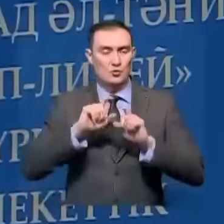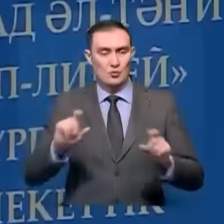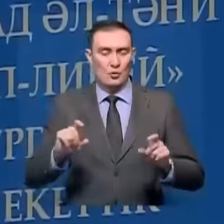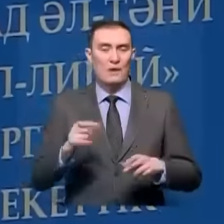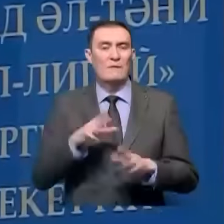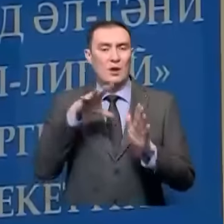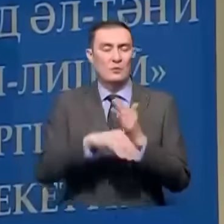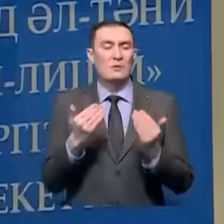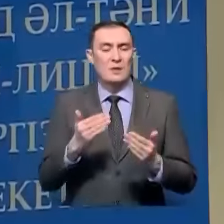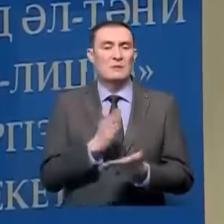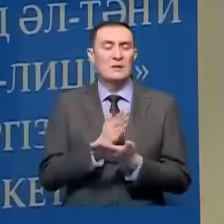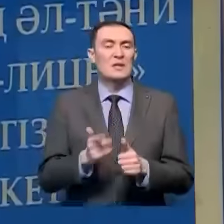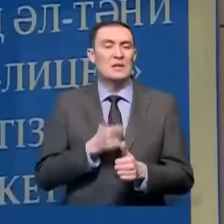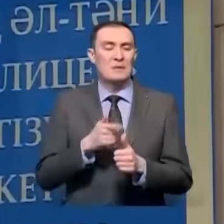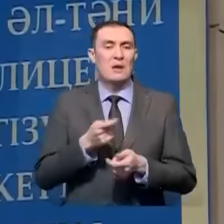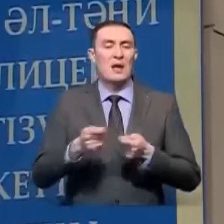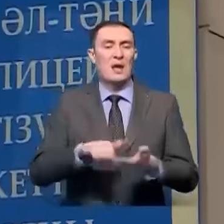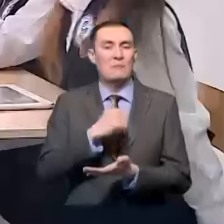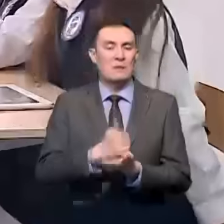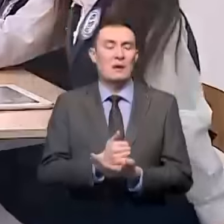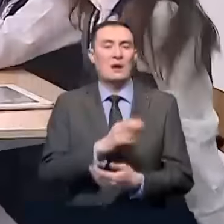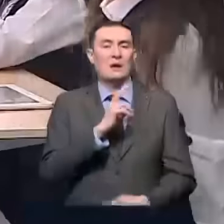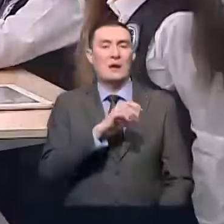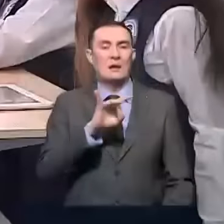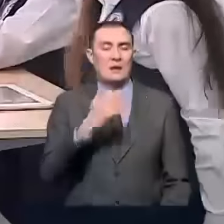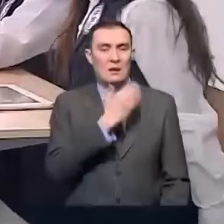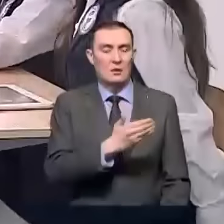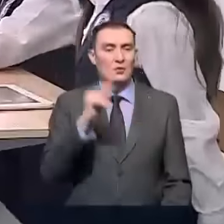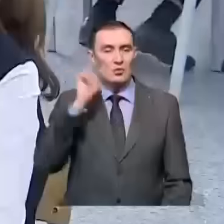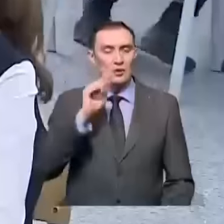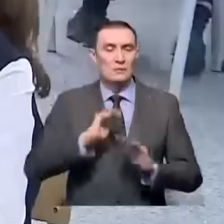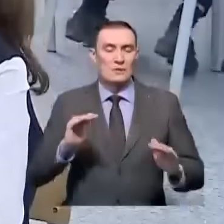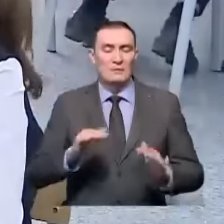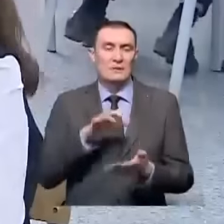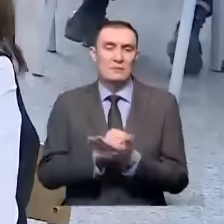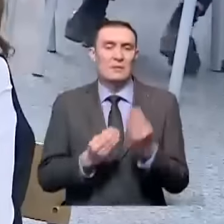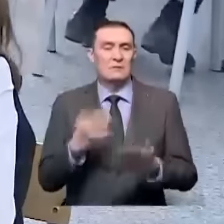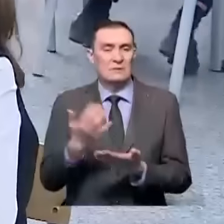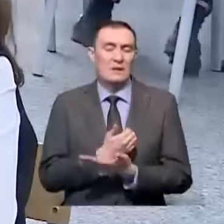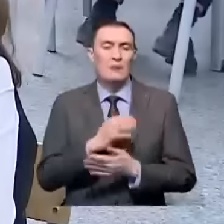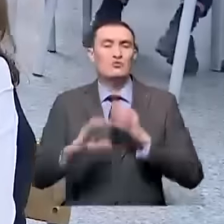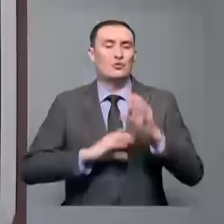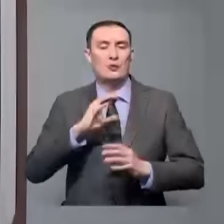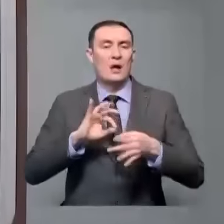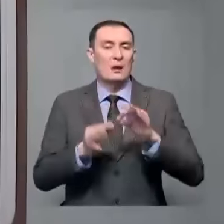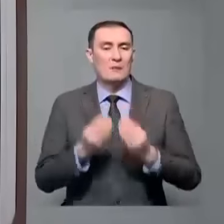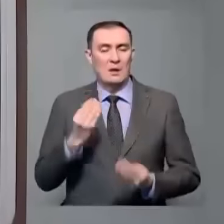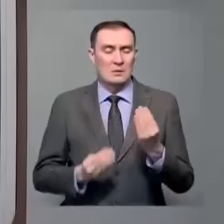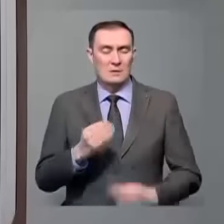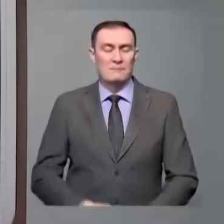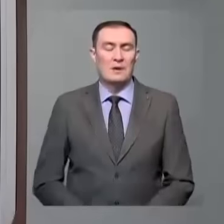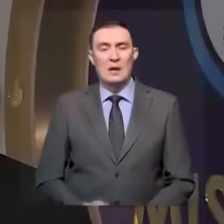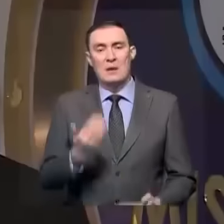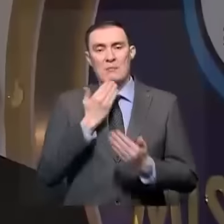школа-лицей, которая теперь носит имя эмира Катара. Ее учащиеся занимают призовые места на международных олимпиадах.